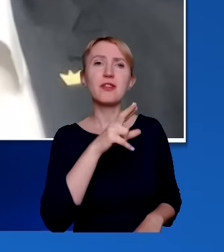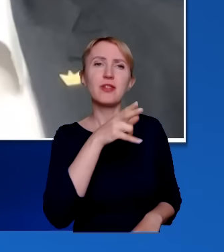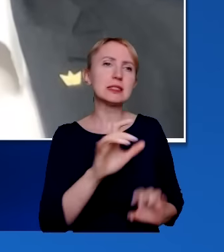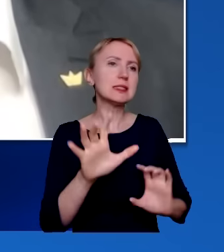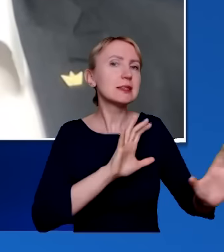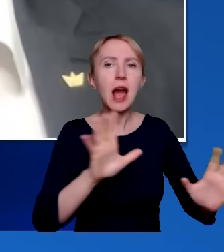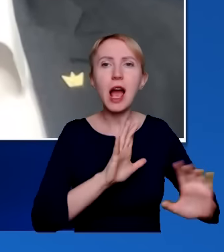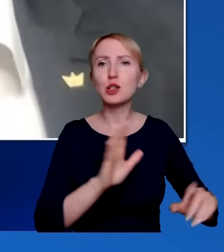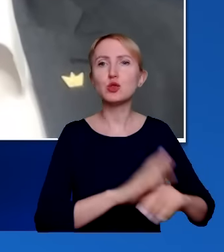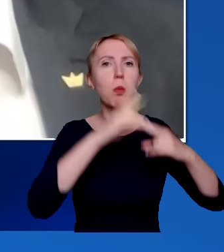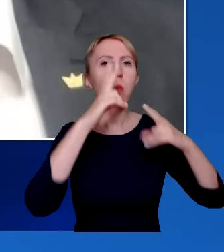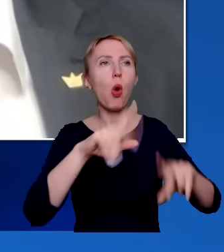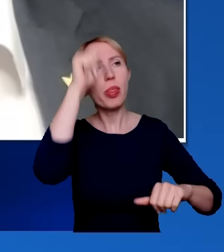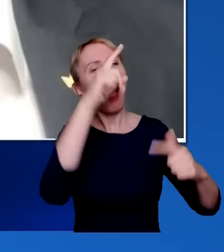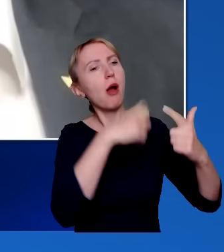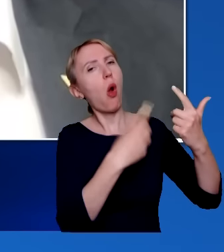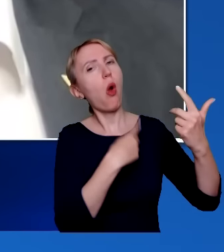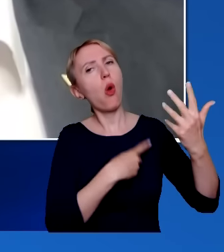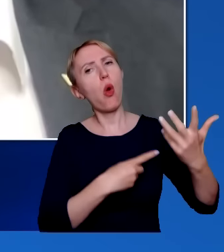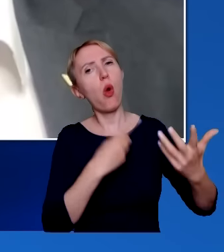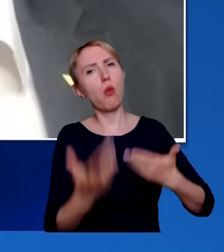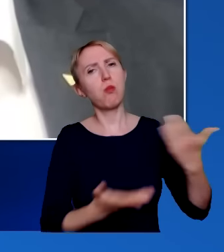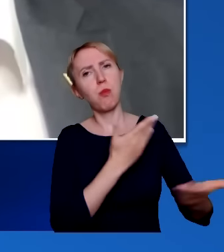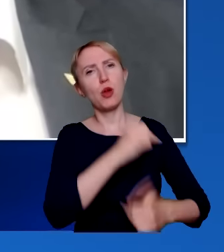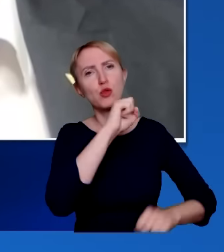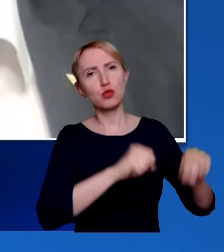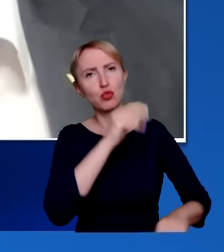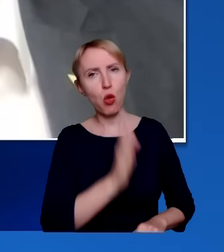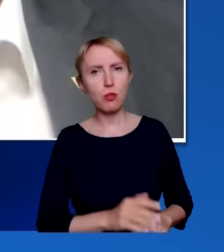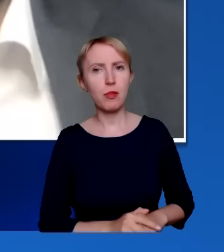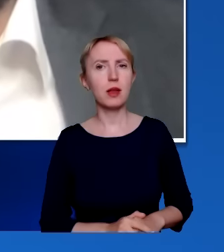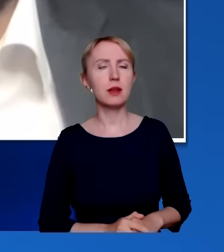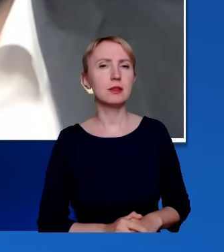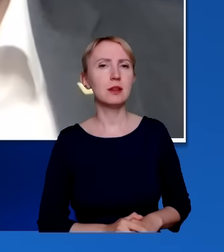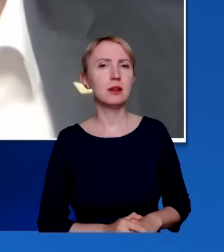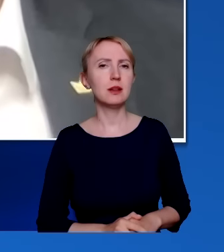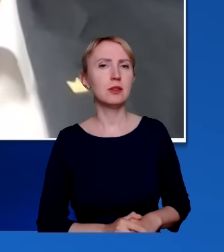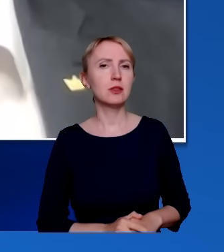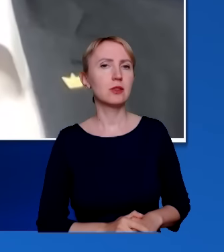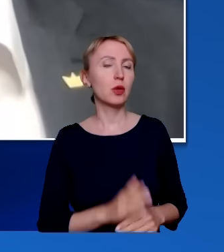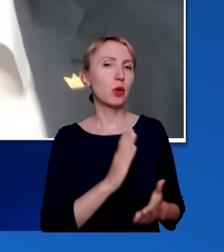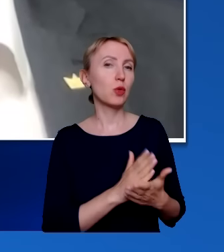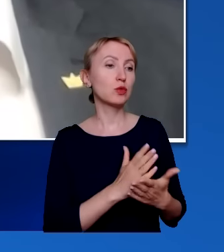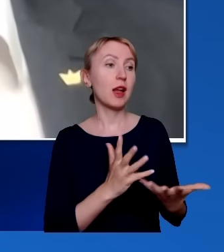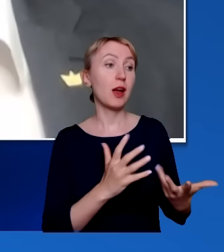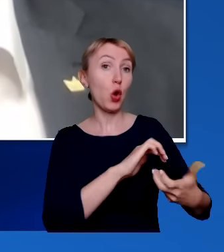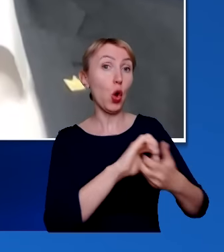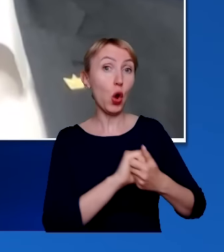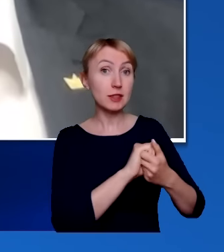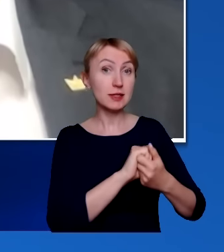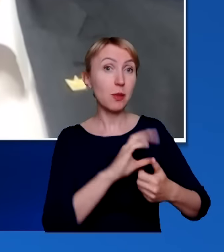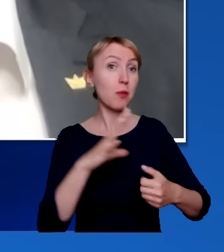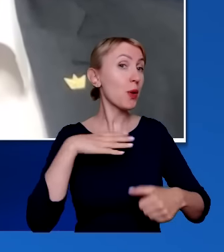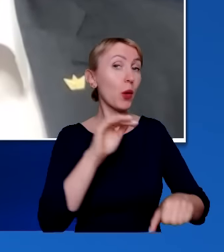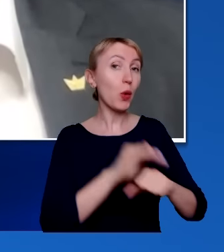wymienia nazwiska tych których pozwie już nawet swoich w pewnym sensie koalicjantów a nawet byłych kolegów